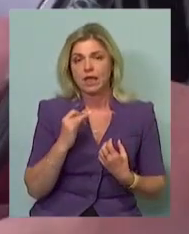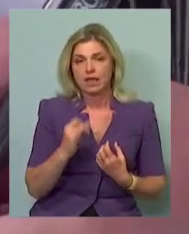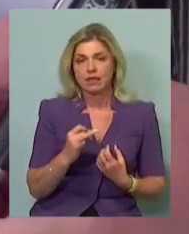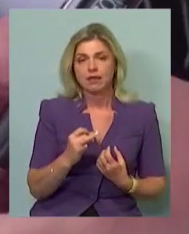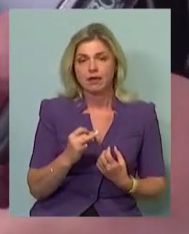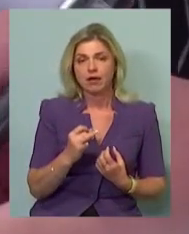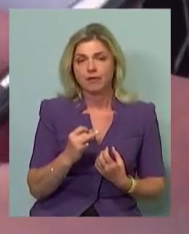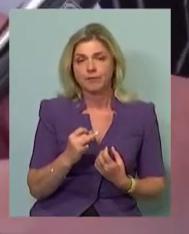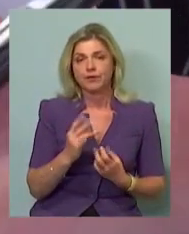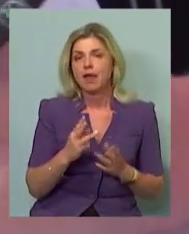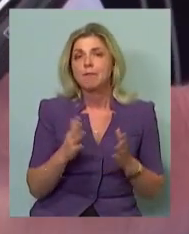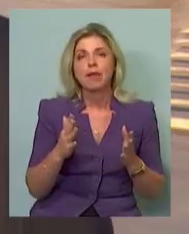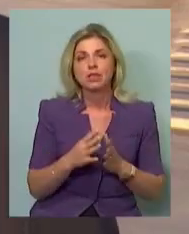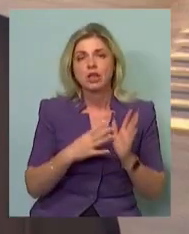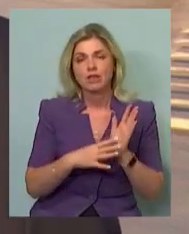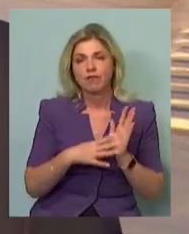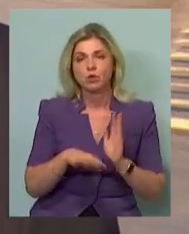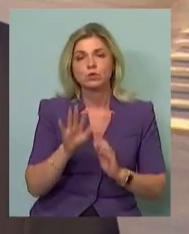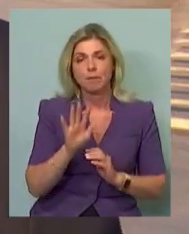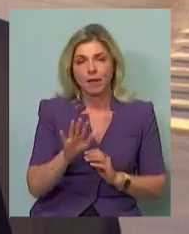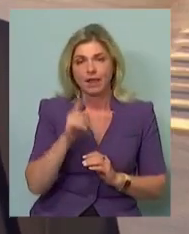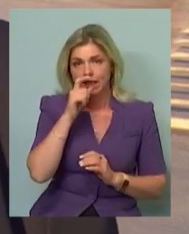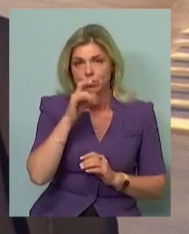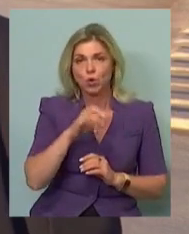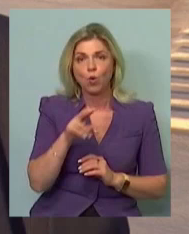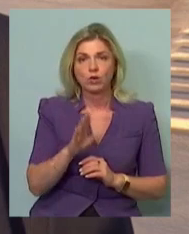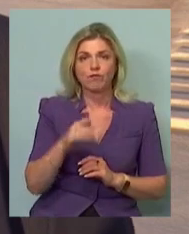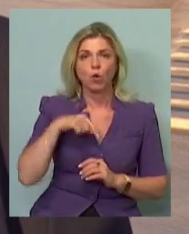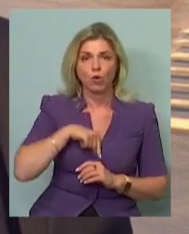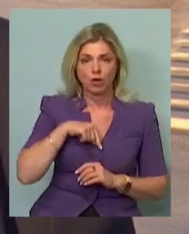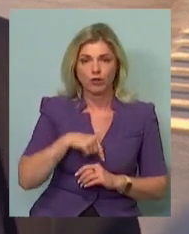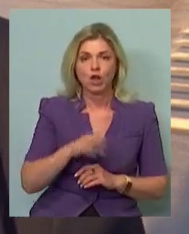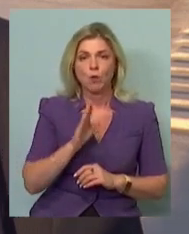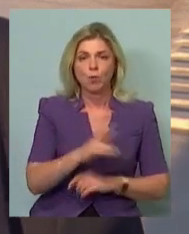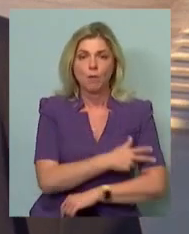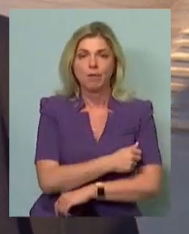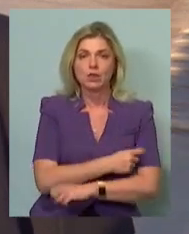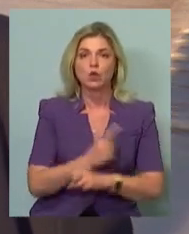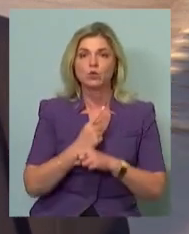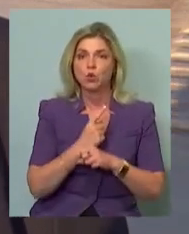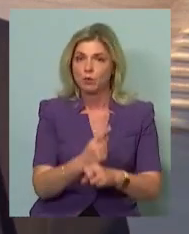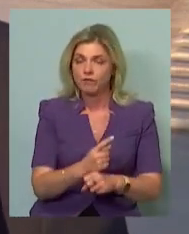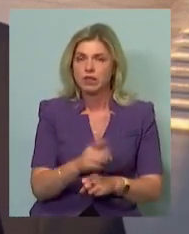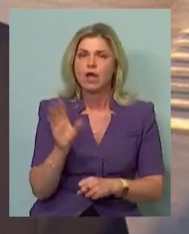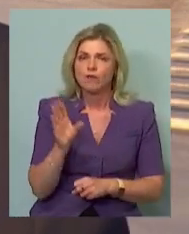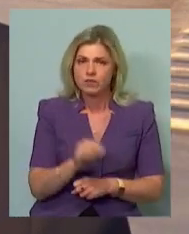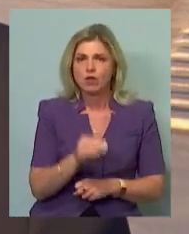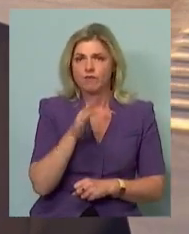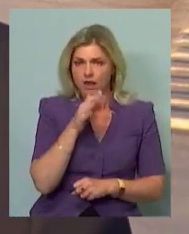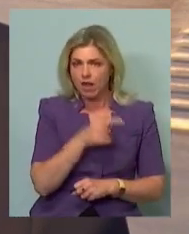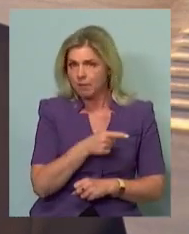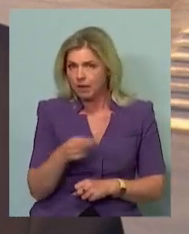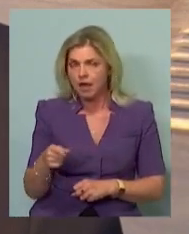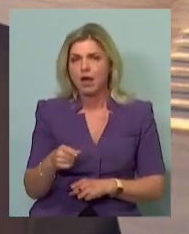оксигенація не менше 95. Протягом дистанції у нас буде медичний супровід, ми будемо весь час на